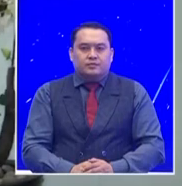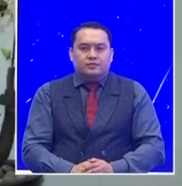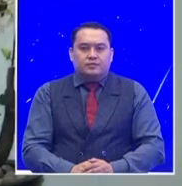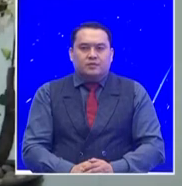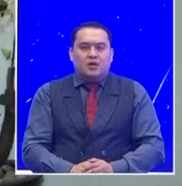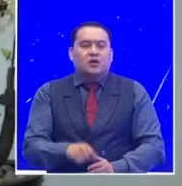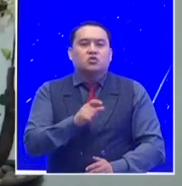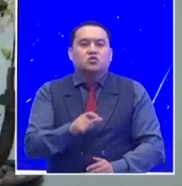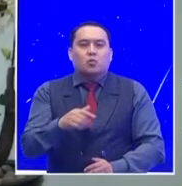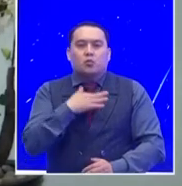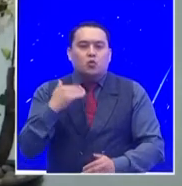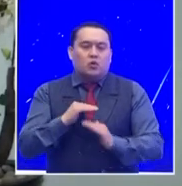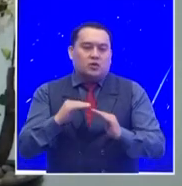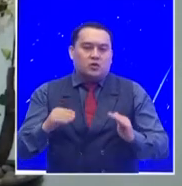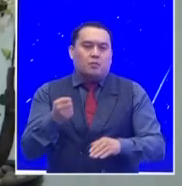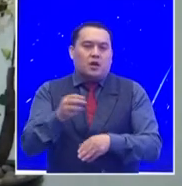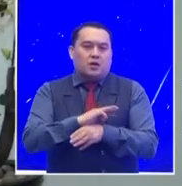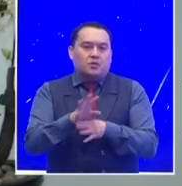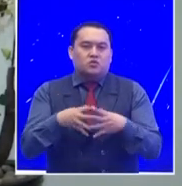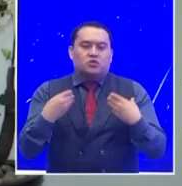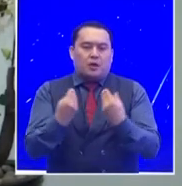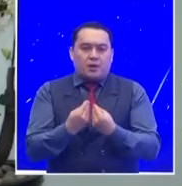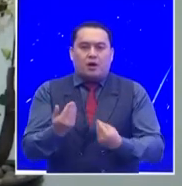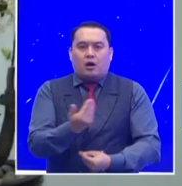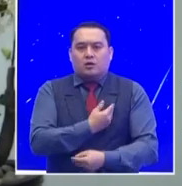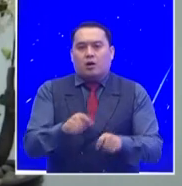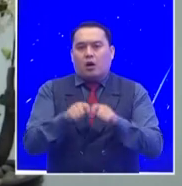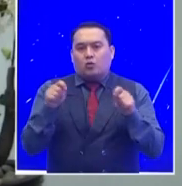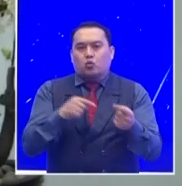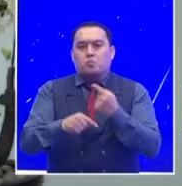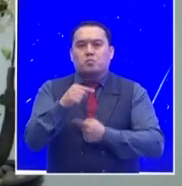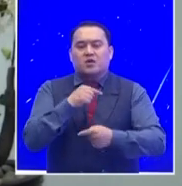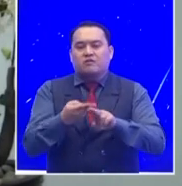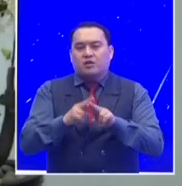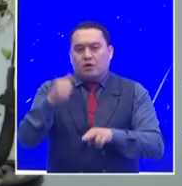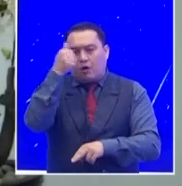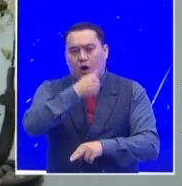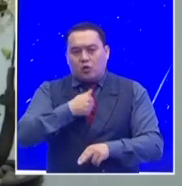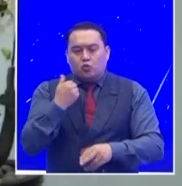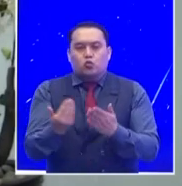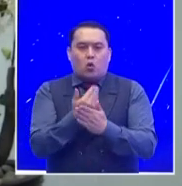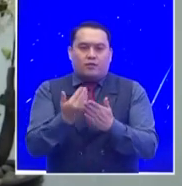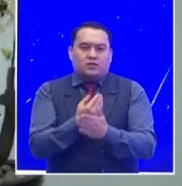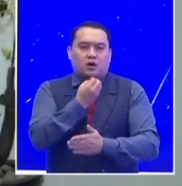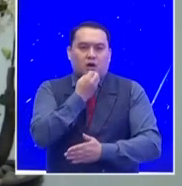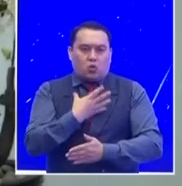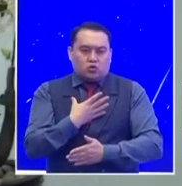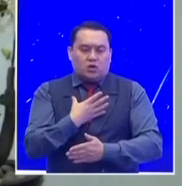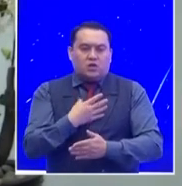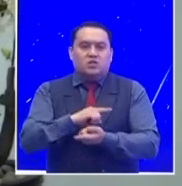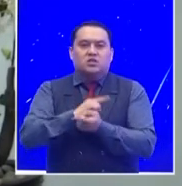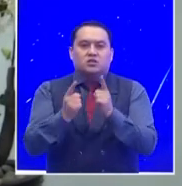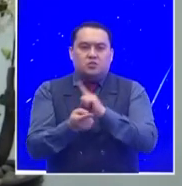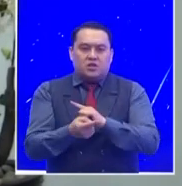Для граждан из многодетных и малообеспеченных семей, которые хотели бы открыть свой бизнес, в этом году есть хорошая новость. Согласно изменениям в